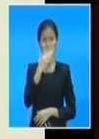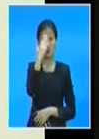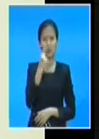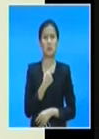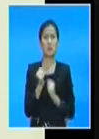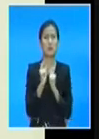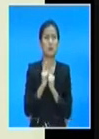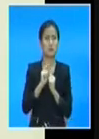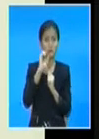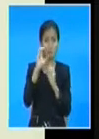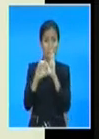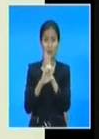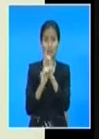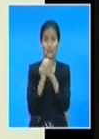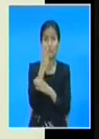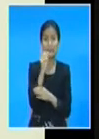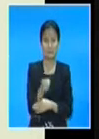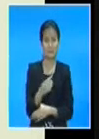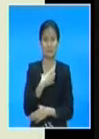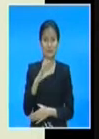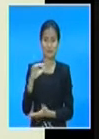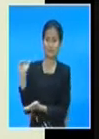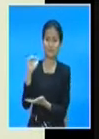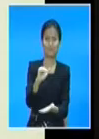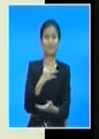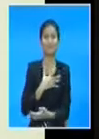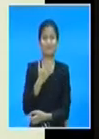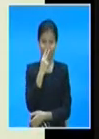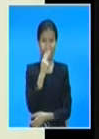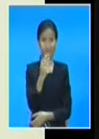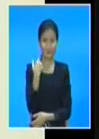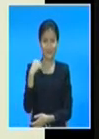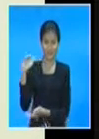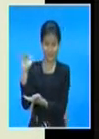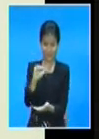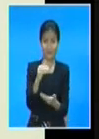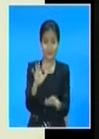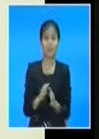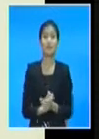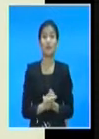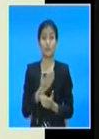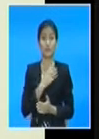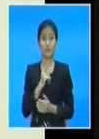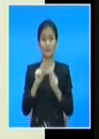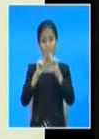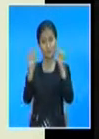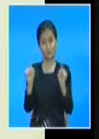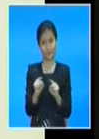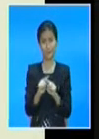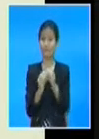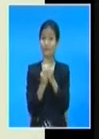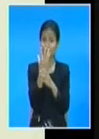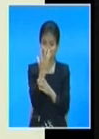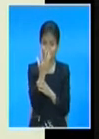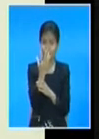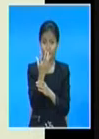มันมีอยู่เยอะแล้วแล้วก็ท่านก็เอามาแล้วผมก็เลยเอาต้นไม้ที่สวยงามเนี่ยไว้กลางหัวใจถ้านำภา